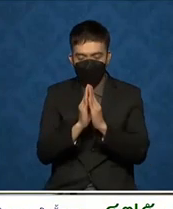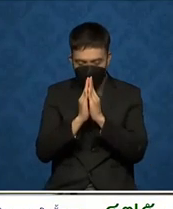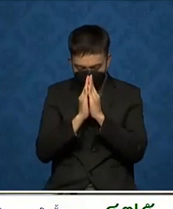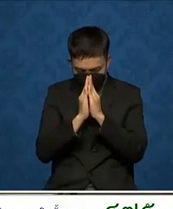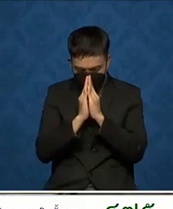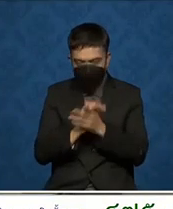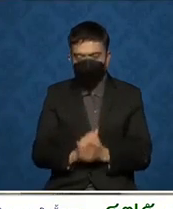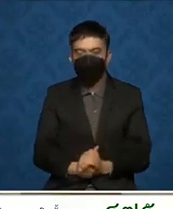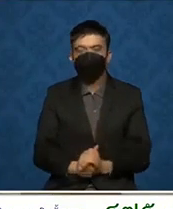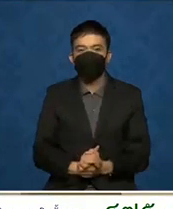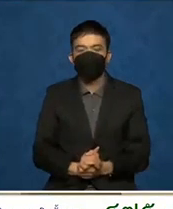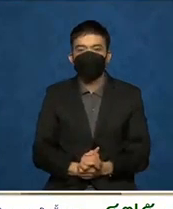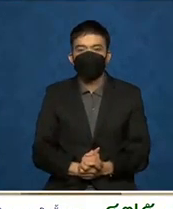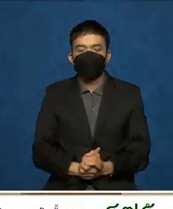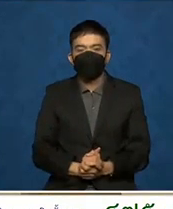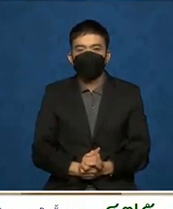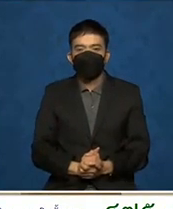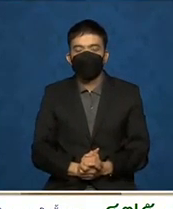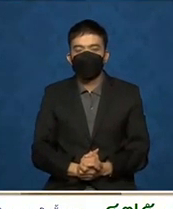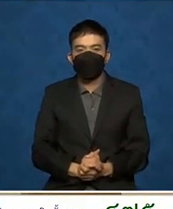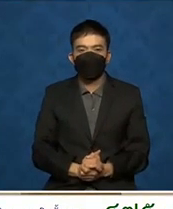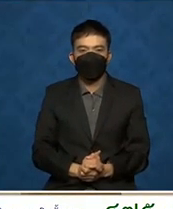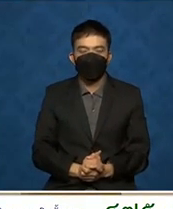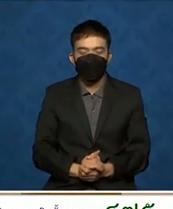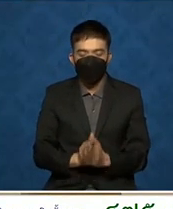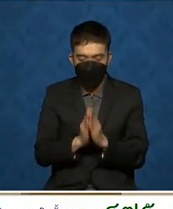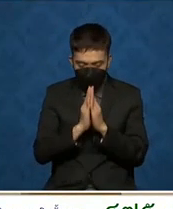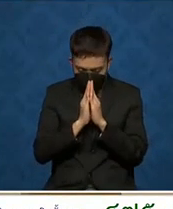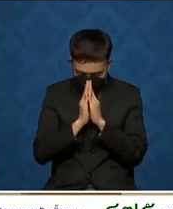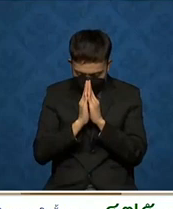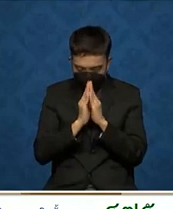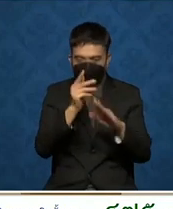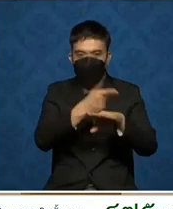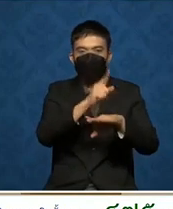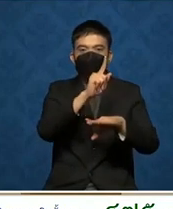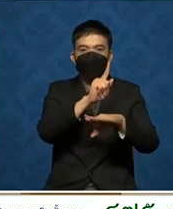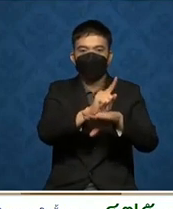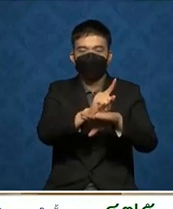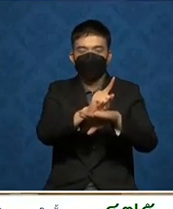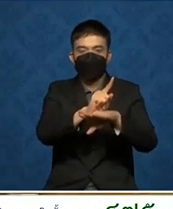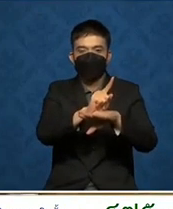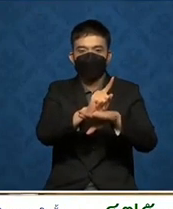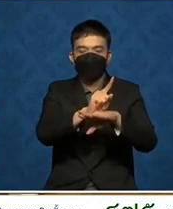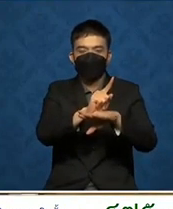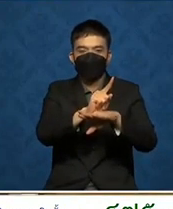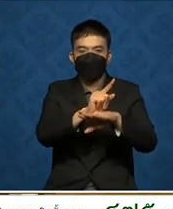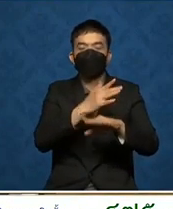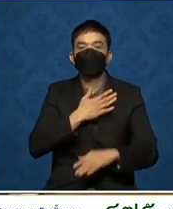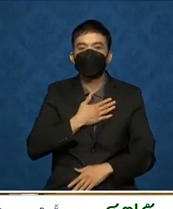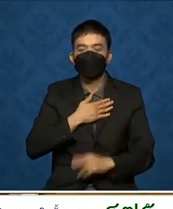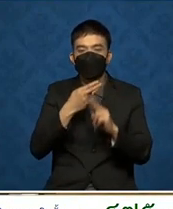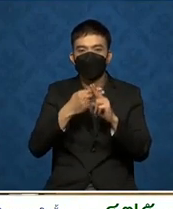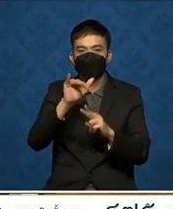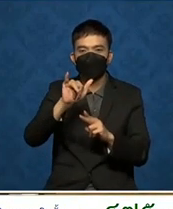ต่อไปนางบุญญาพรนาตาธนพัฒน์ครับ กราบเรียนท่านประธานสภาผู้แทนราษฎรที่เคารพดิฉันบุญญ